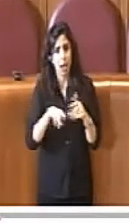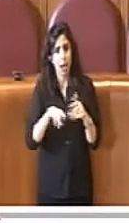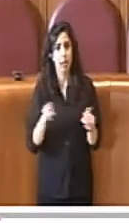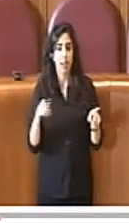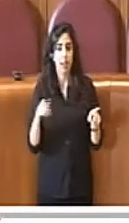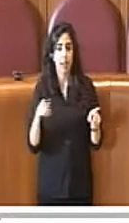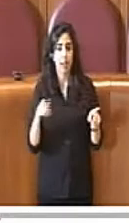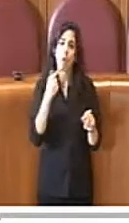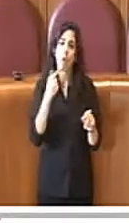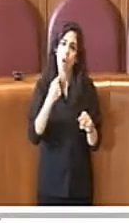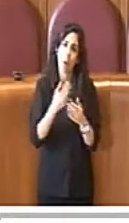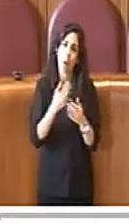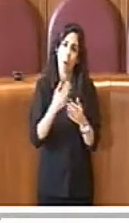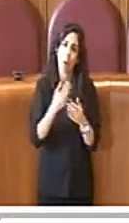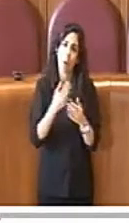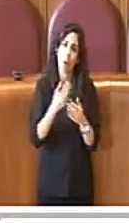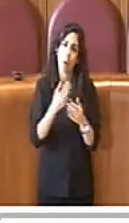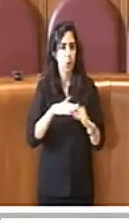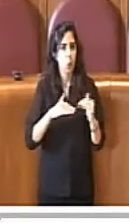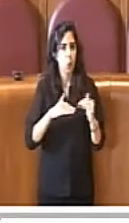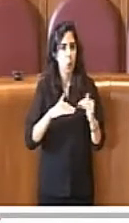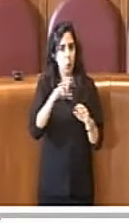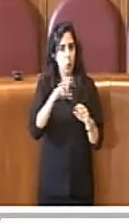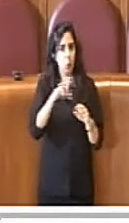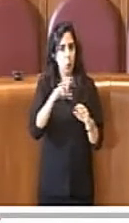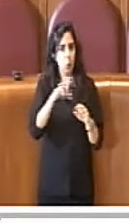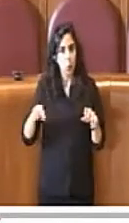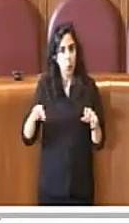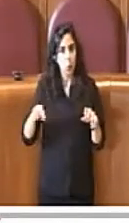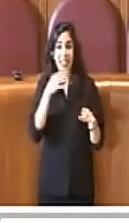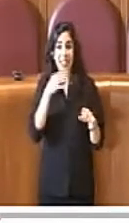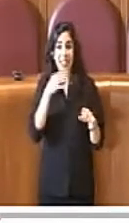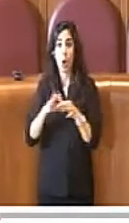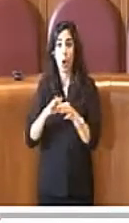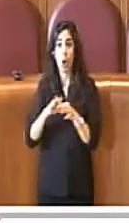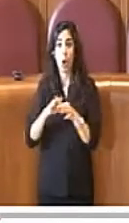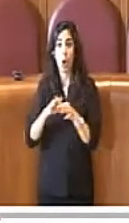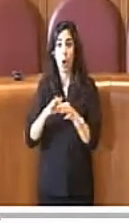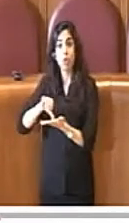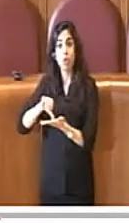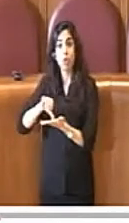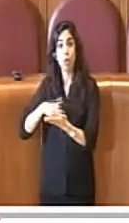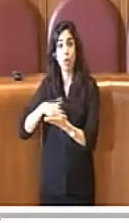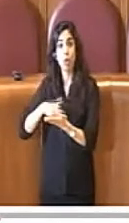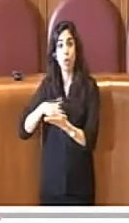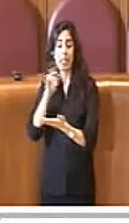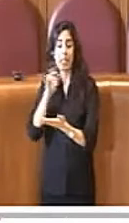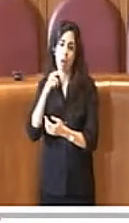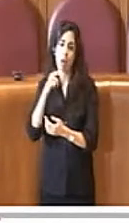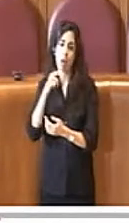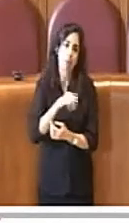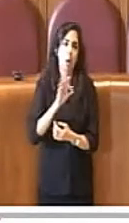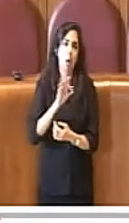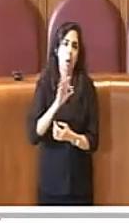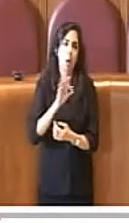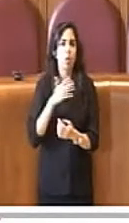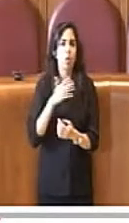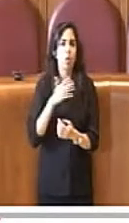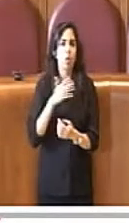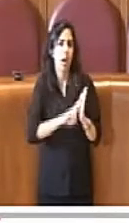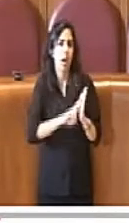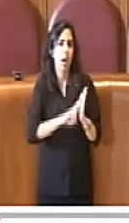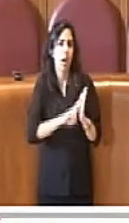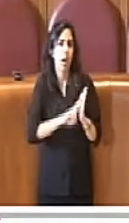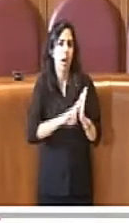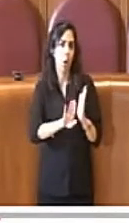vocazione sportiva, non ricadenti nelle strutture dei centri sociali anziani, perché questi ultimi rientrano in specifiche articolazioni del regolamento